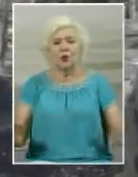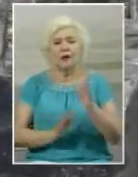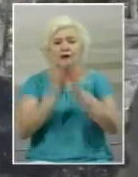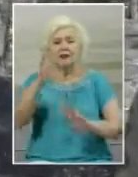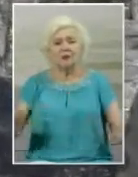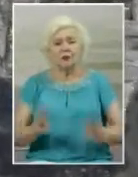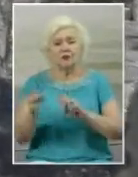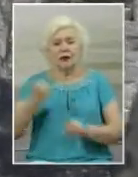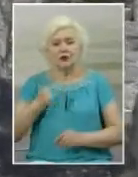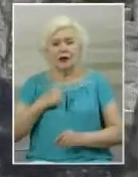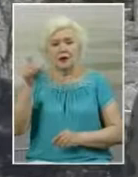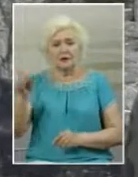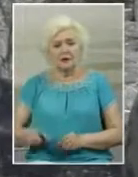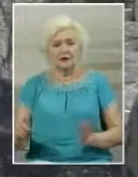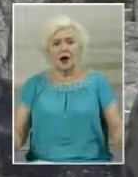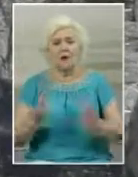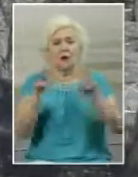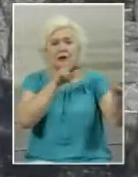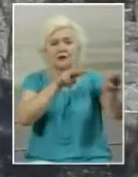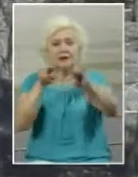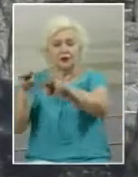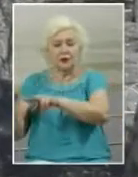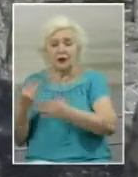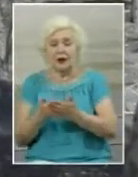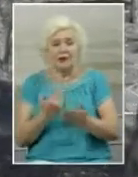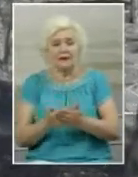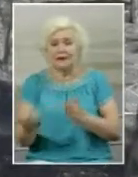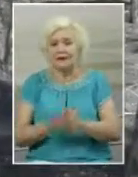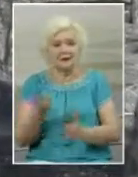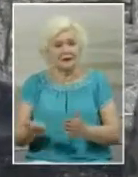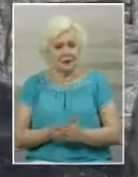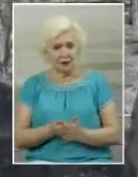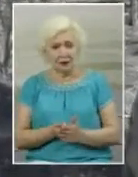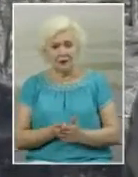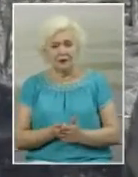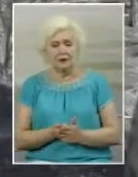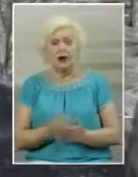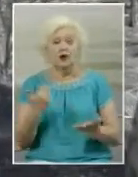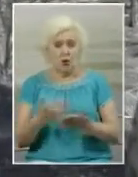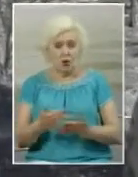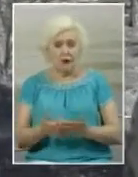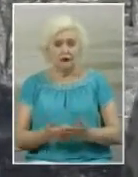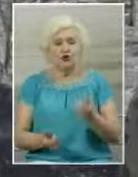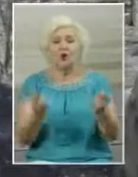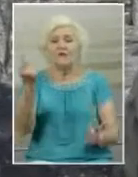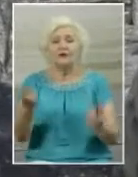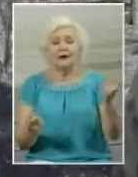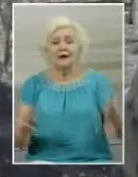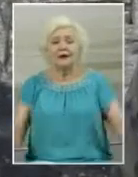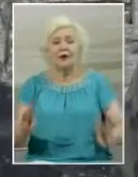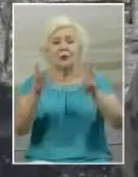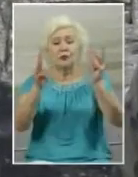команд бійців, пожежних спостерігачів навіть не вистачає. До речі, виявлення